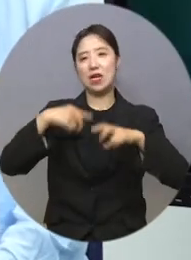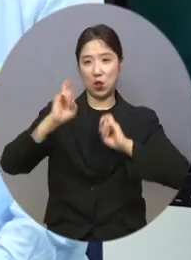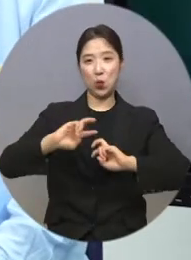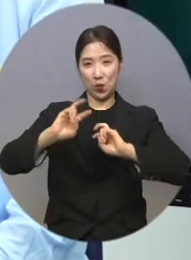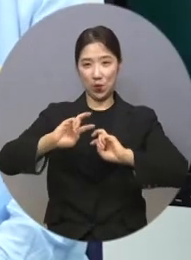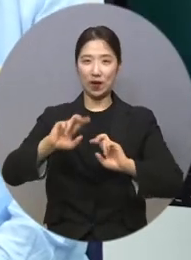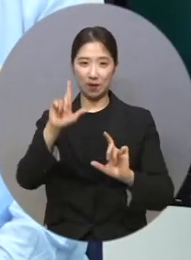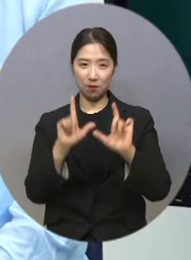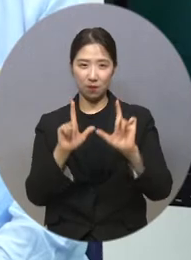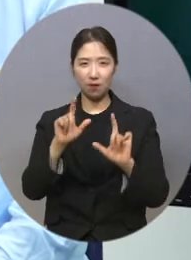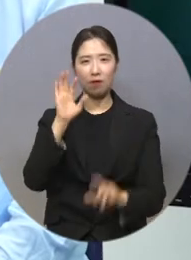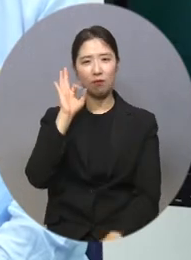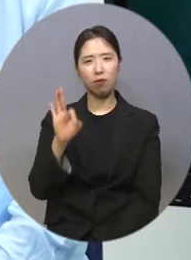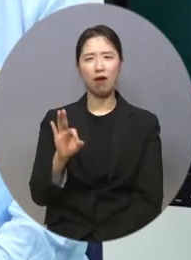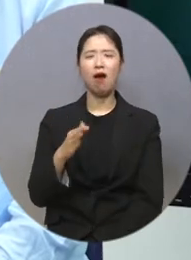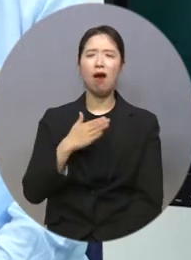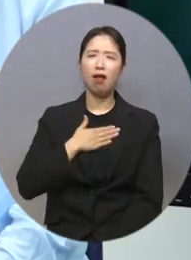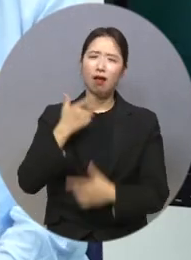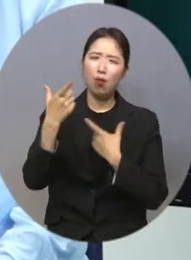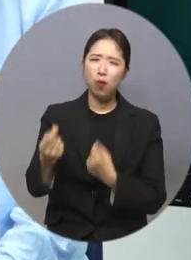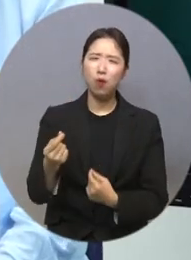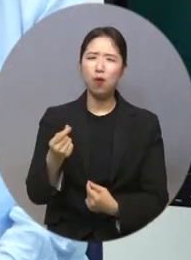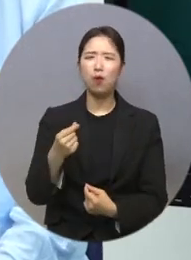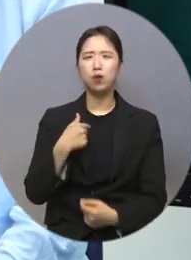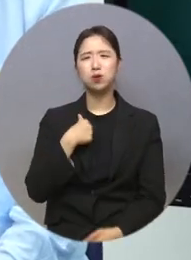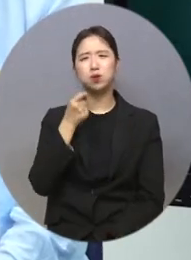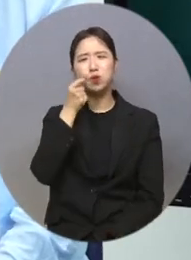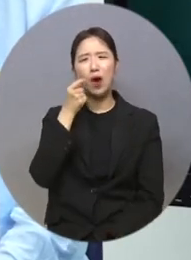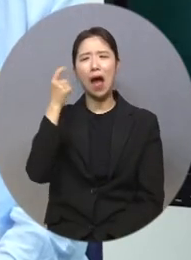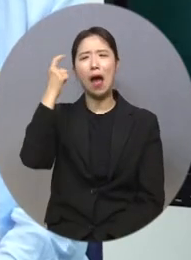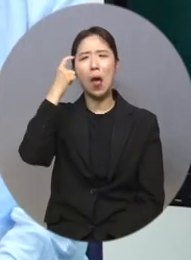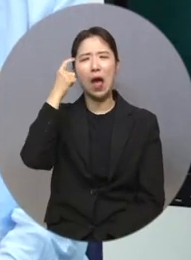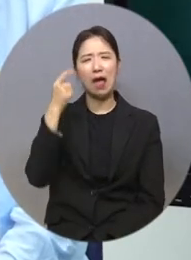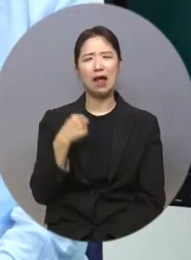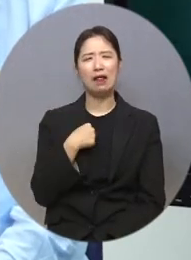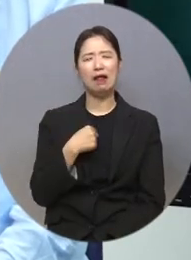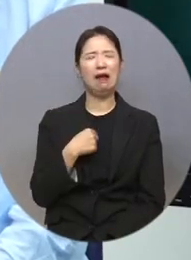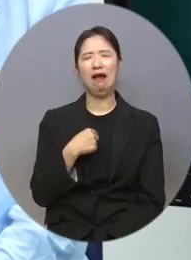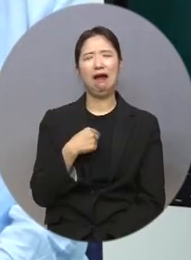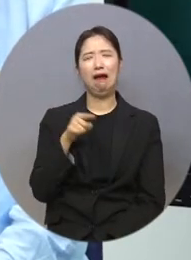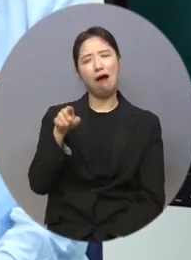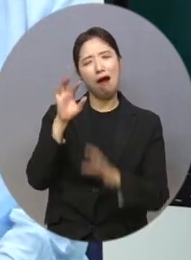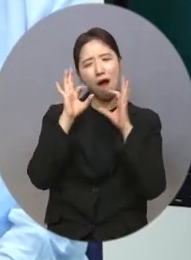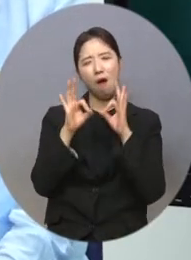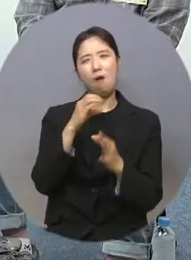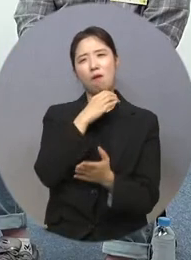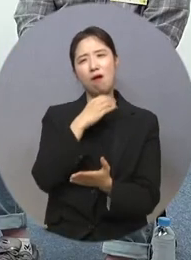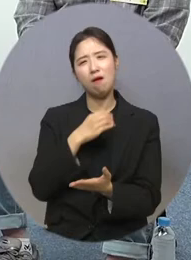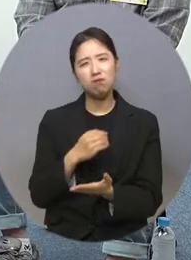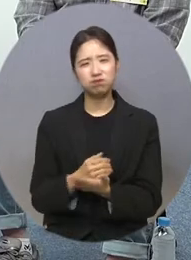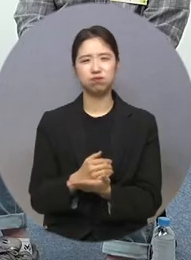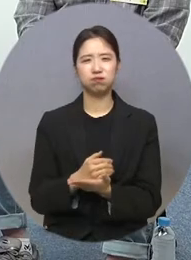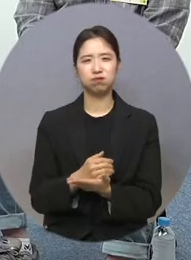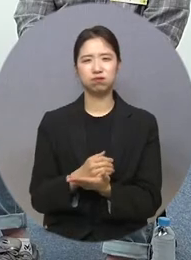부르잖아요. 그때도 나는 왜 이렇게 하지 못했지? 너무 이거는 너무 감동적이고 너무